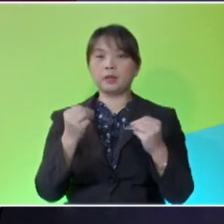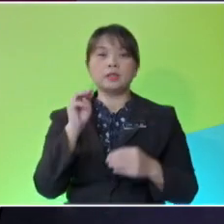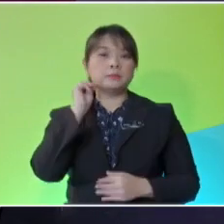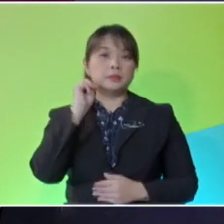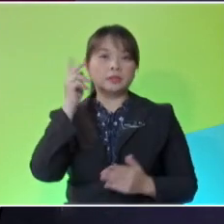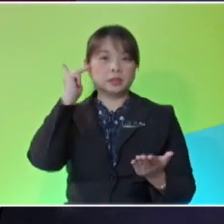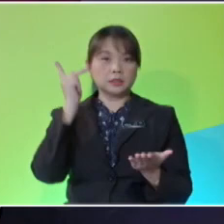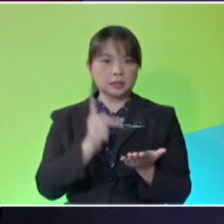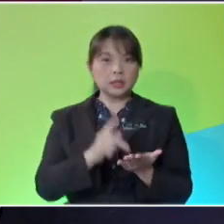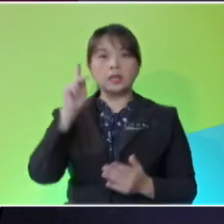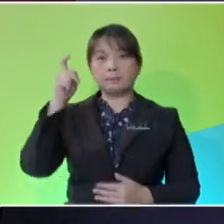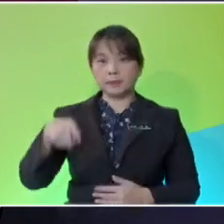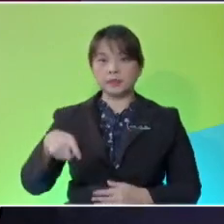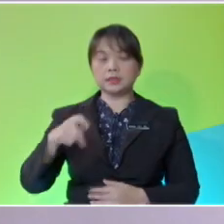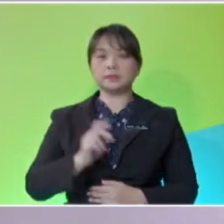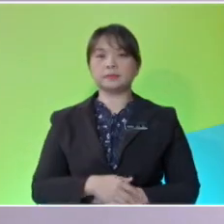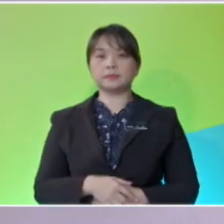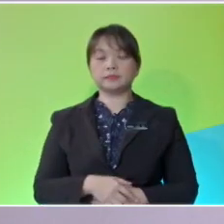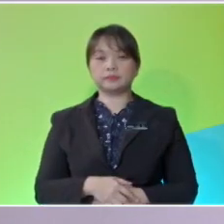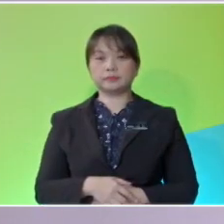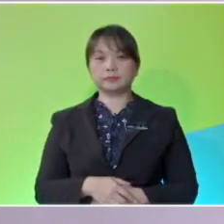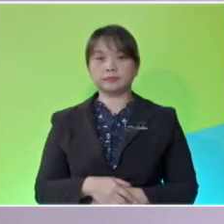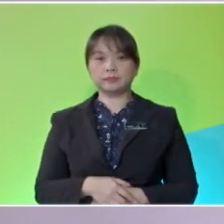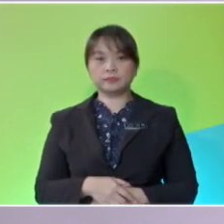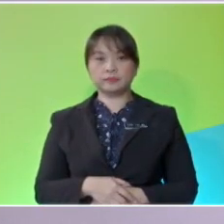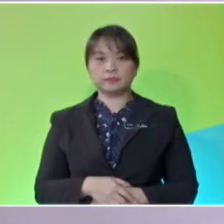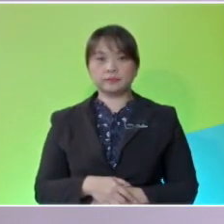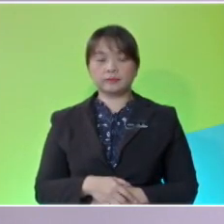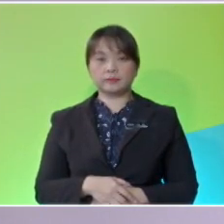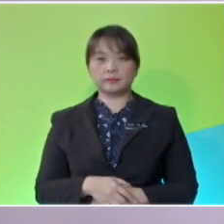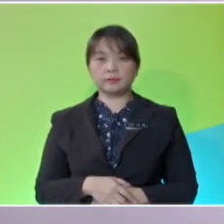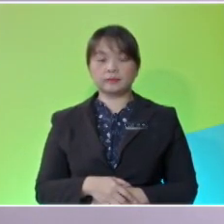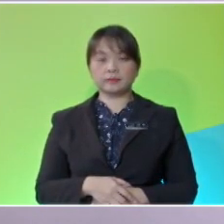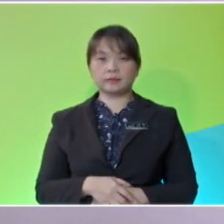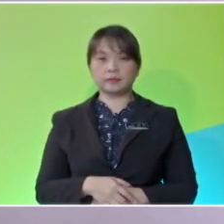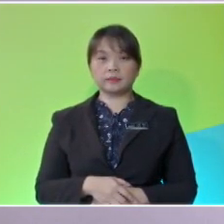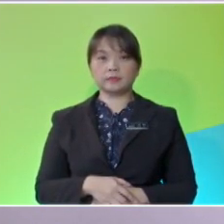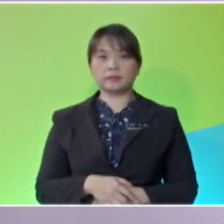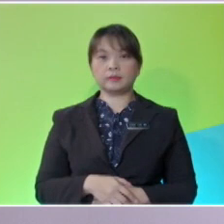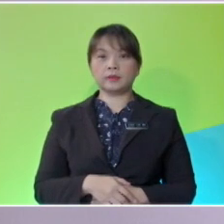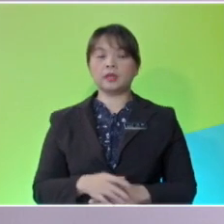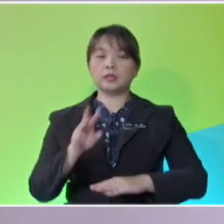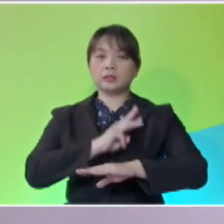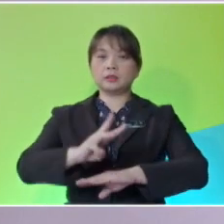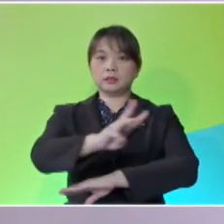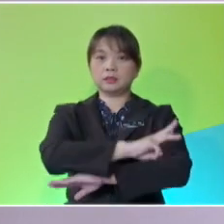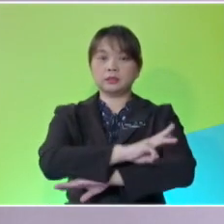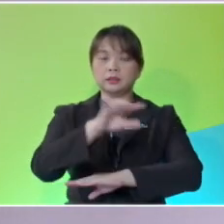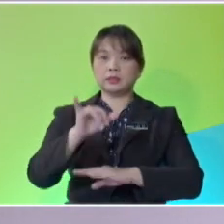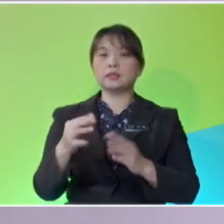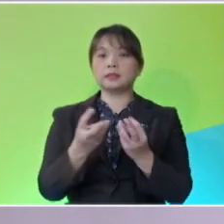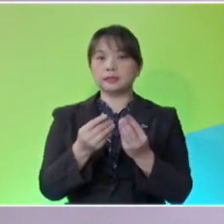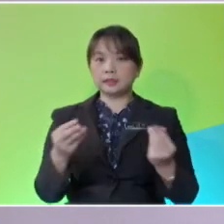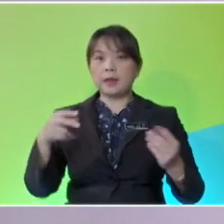kenal pasti peta yang pertama dulu eh yang pertama coba miral kenapa sih kawasan bertanah pamah